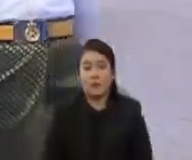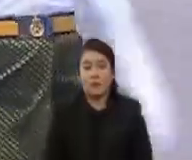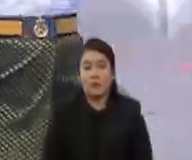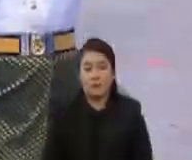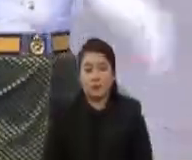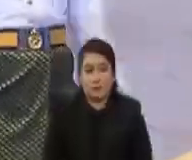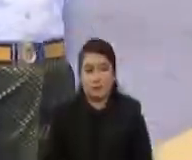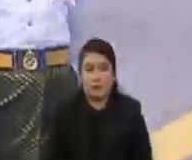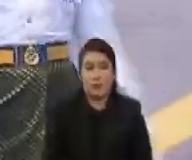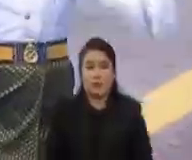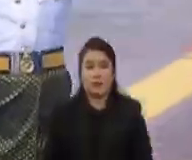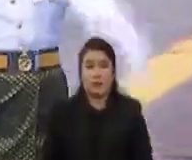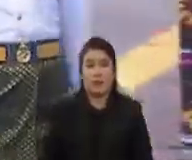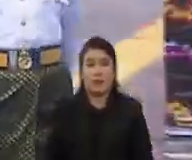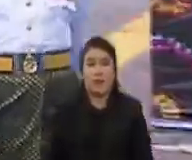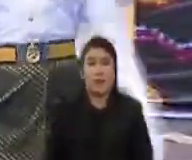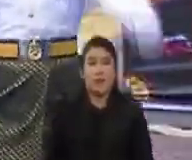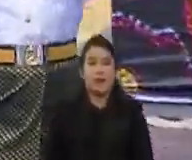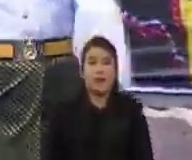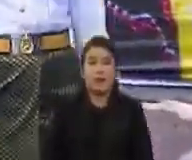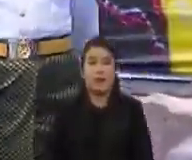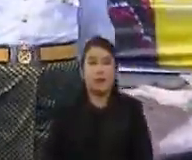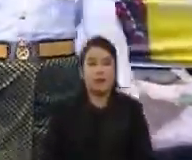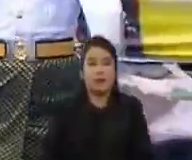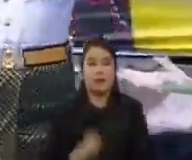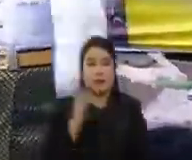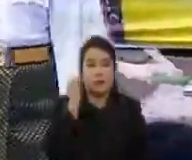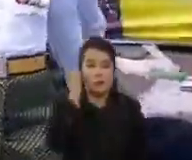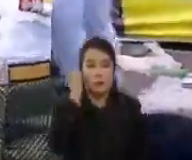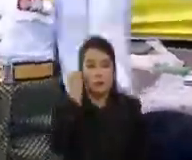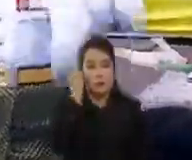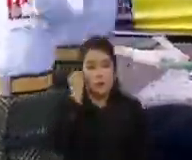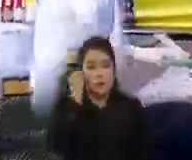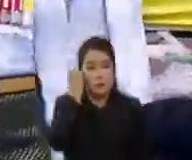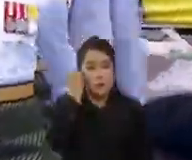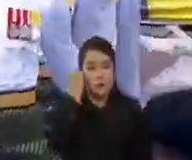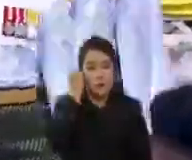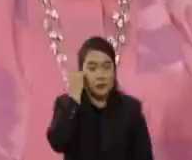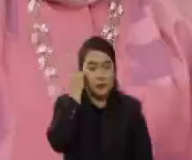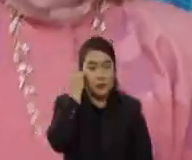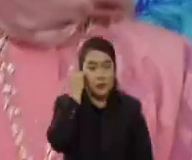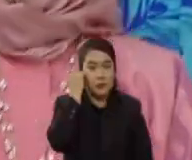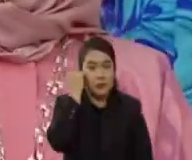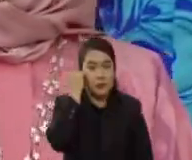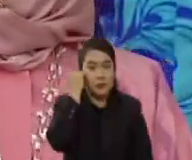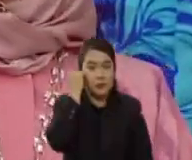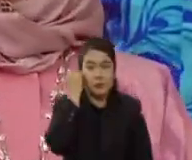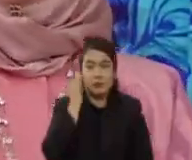Thank you.